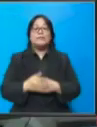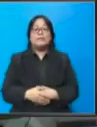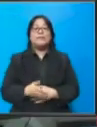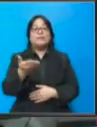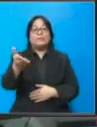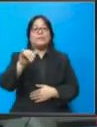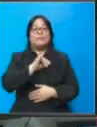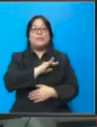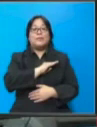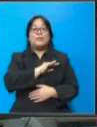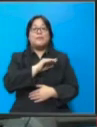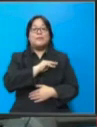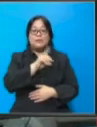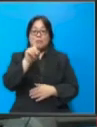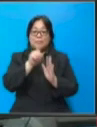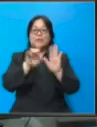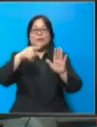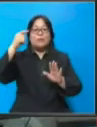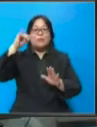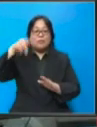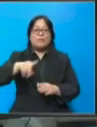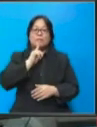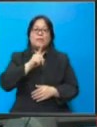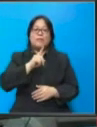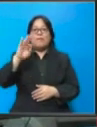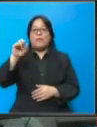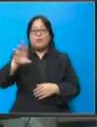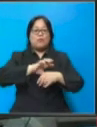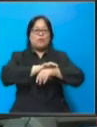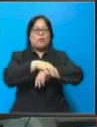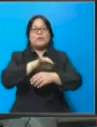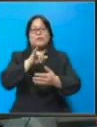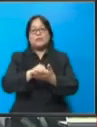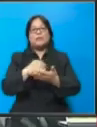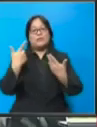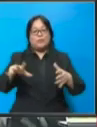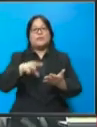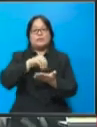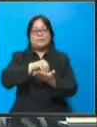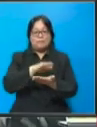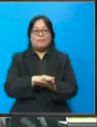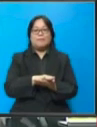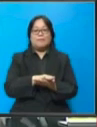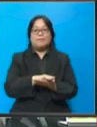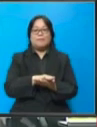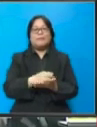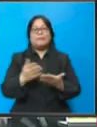Ya, Yang Berhormat Menteri, satu minit. Ya, Tuan Yang Dipertua, sebenarnya faktor-faktor geografi itu sudah diambil kira